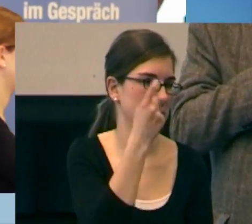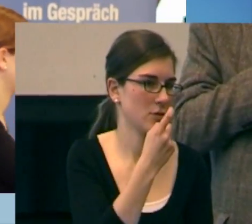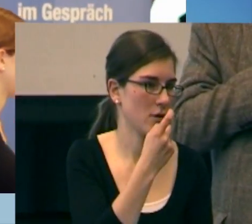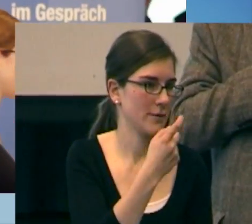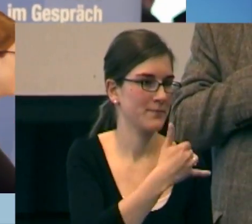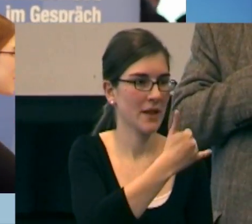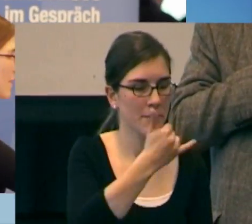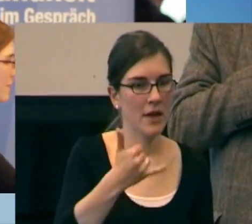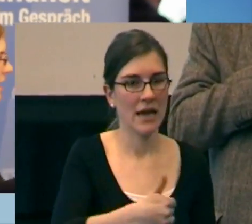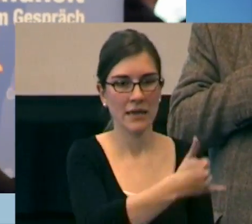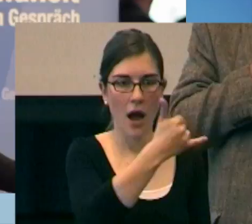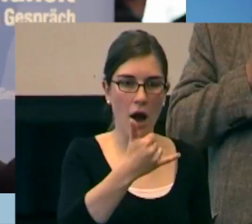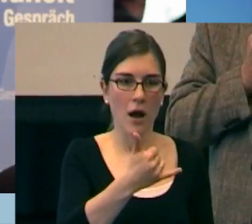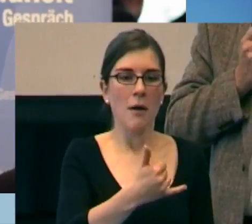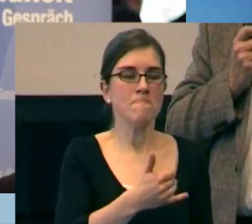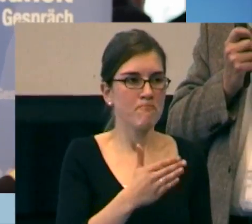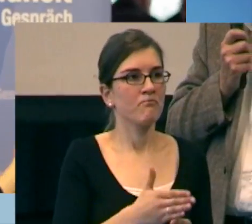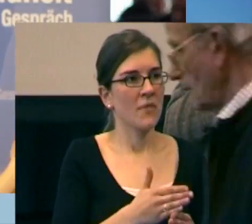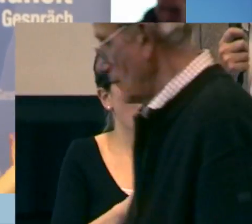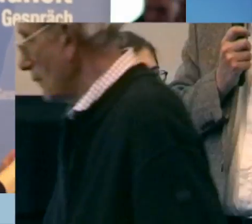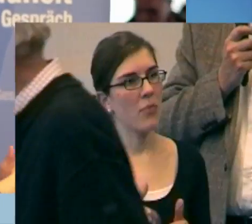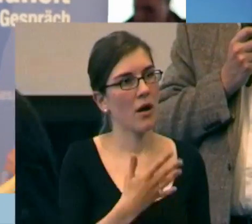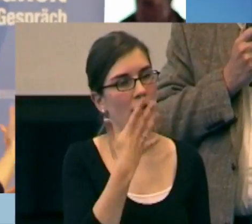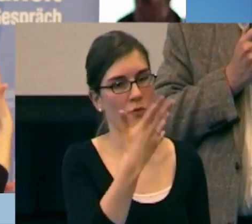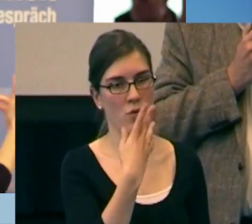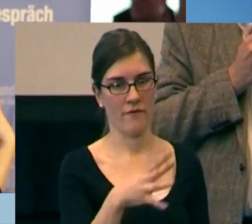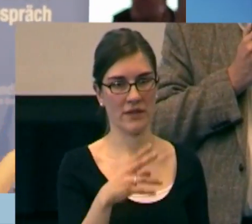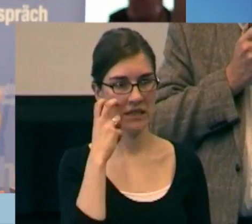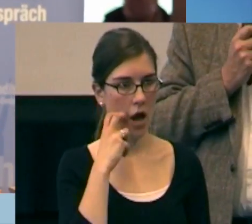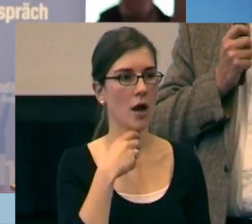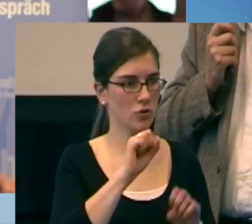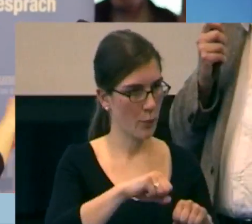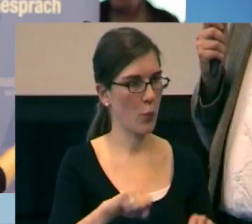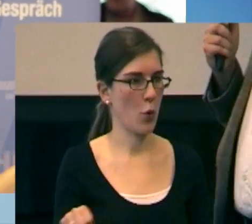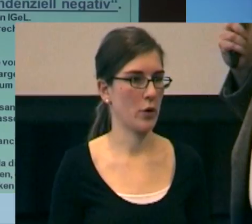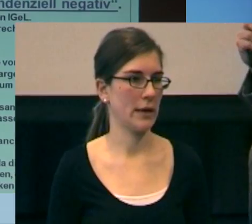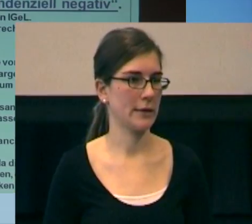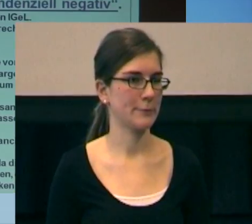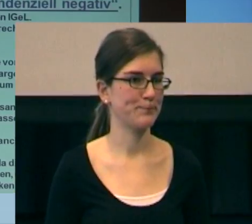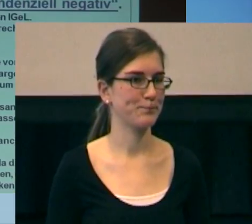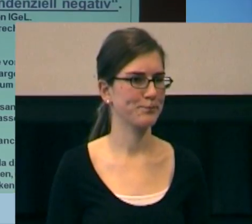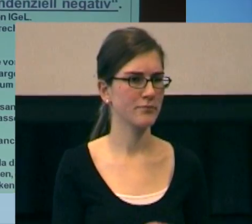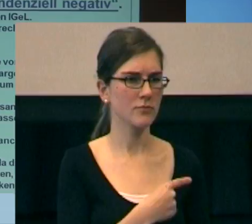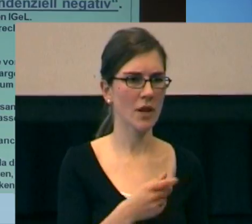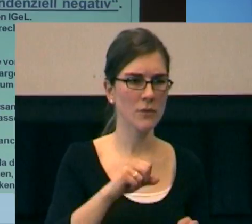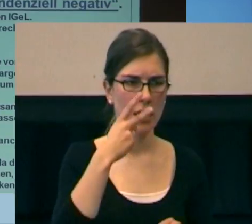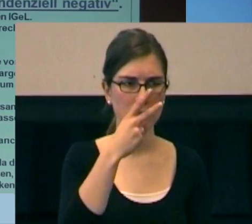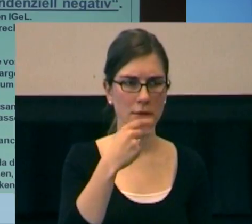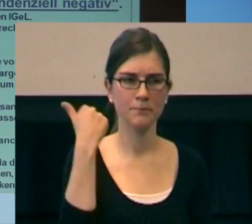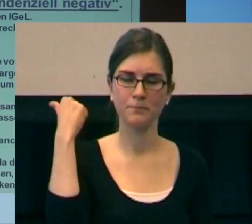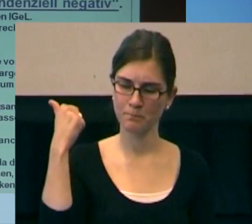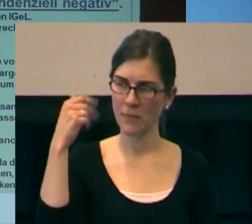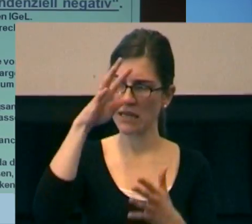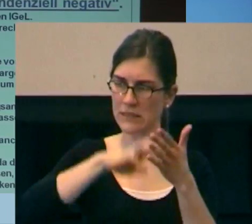Jahre ab 45 ist möglich. Sie sehen hier einen Text,